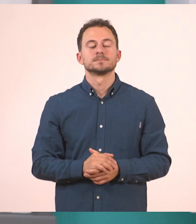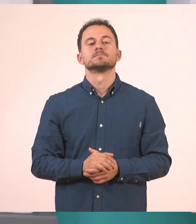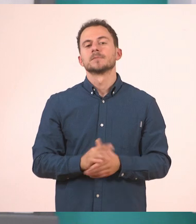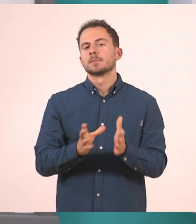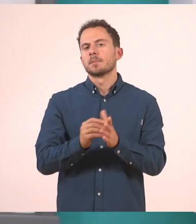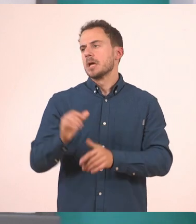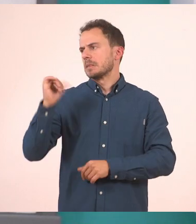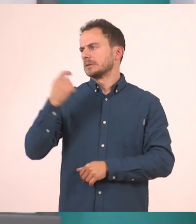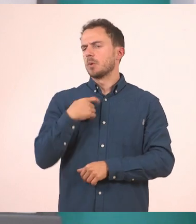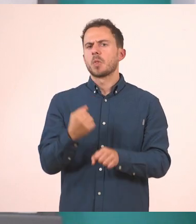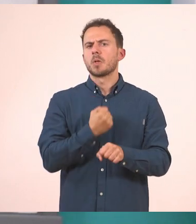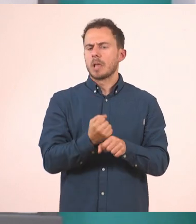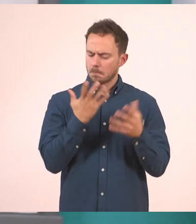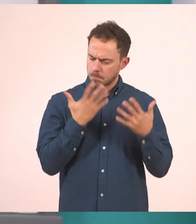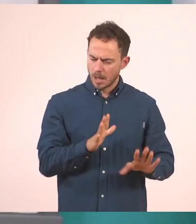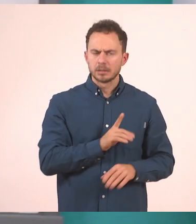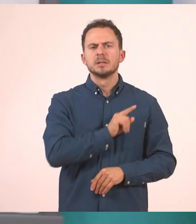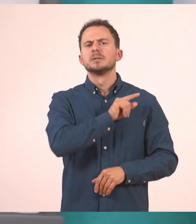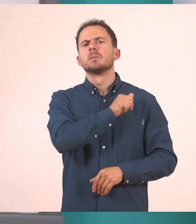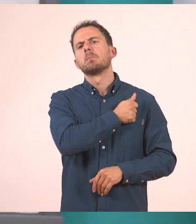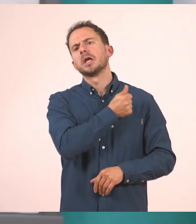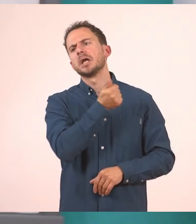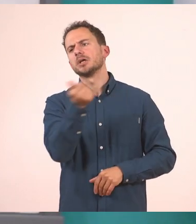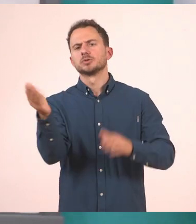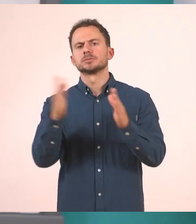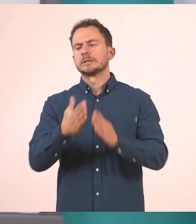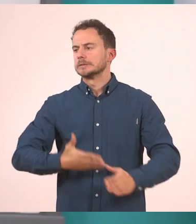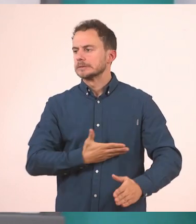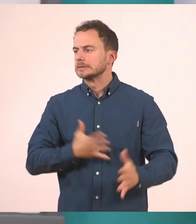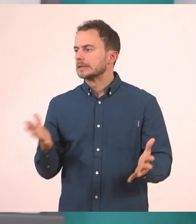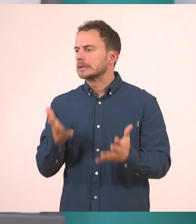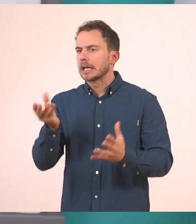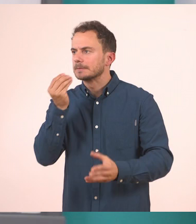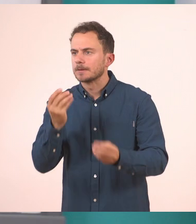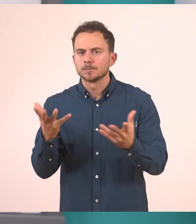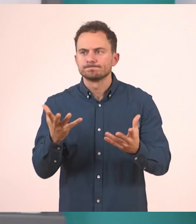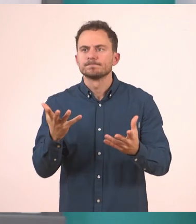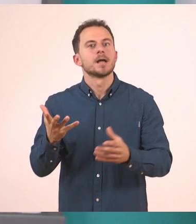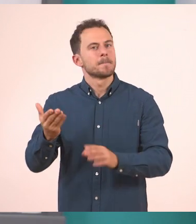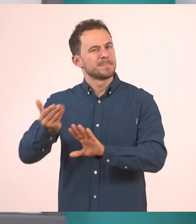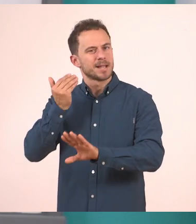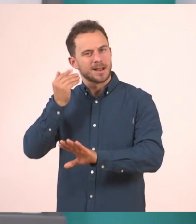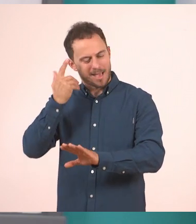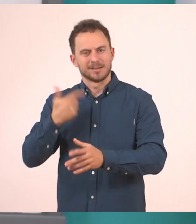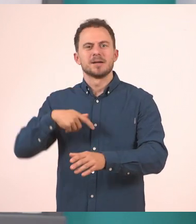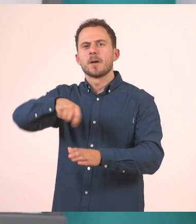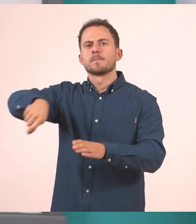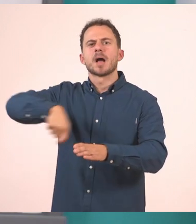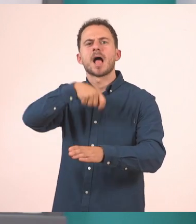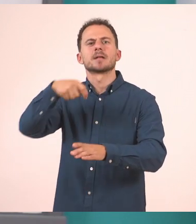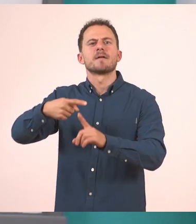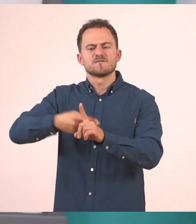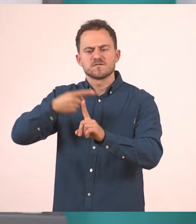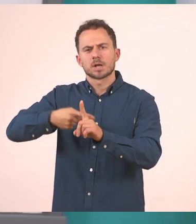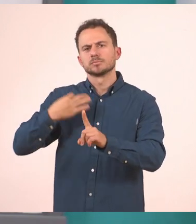Χθες, καθώς γύρισα από τη δουλειά, γύρισα πεινασμένη σπίτι και είχα μαγειρέψει φασολάκια. Ωραιότατα.